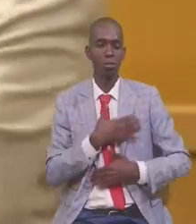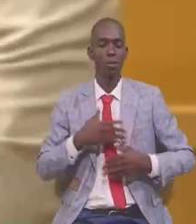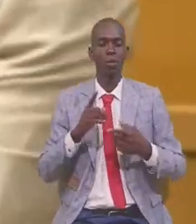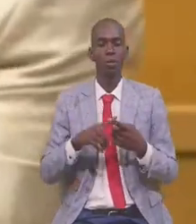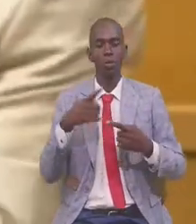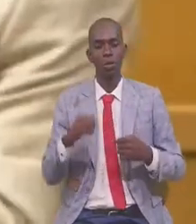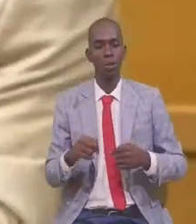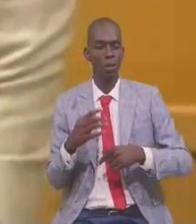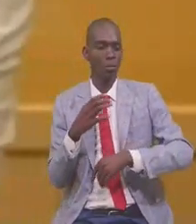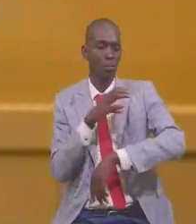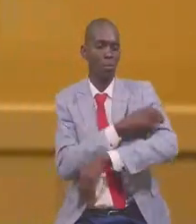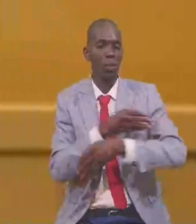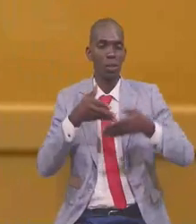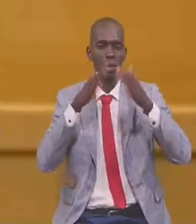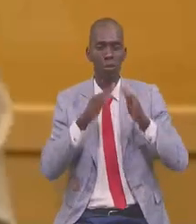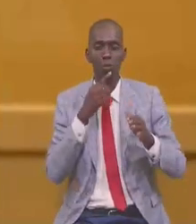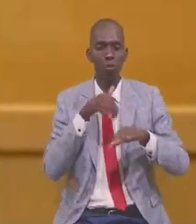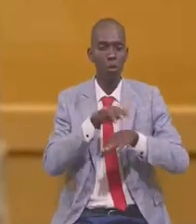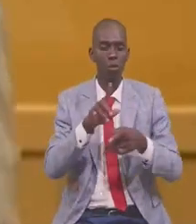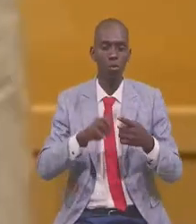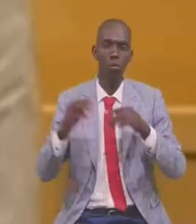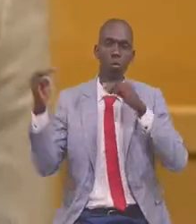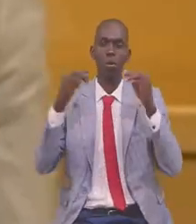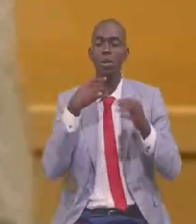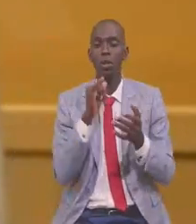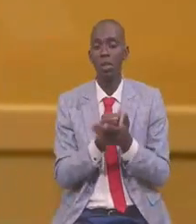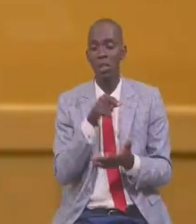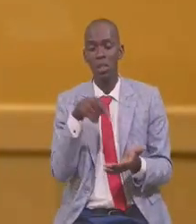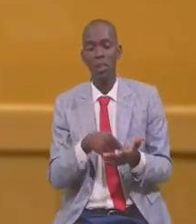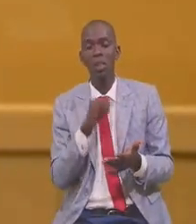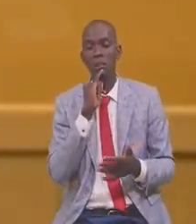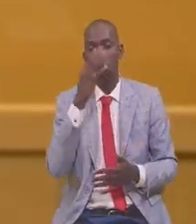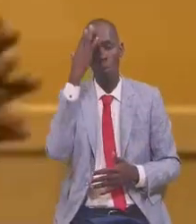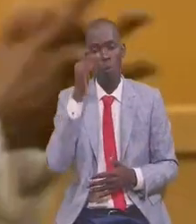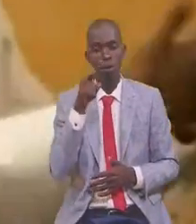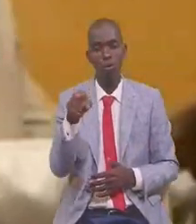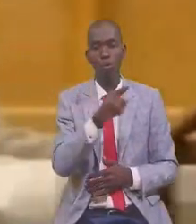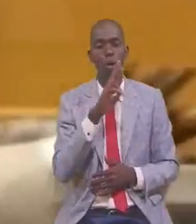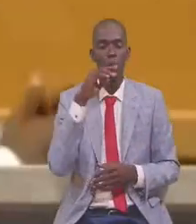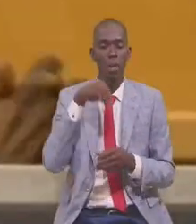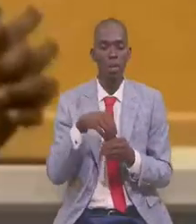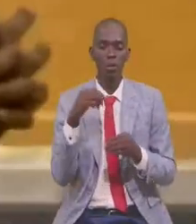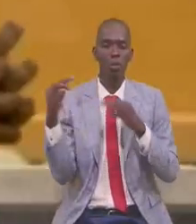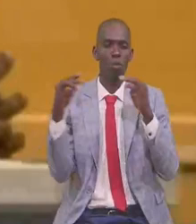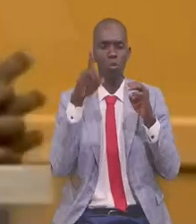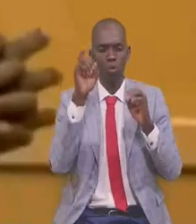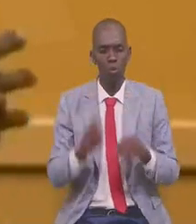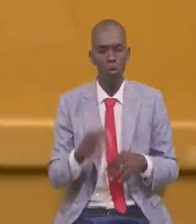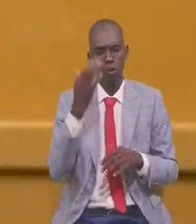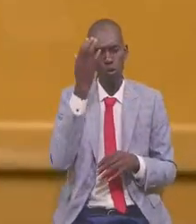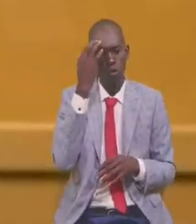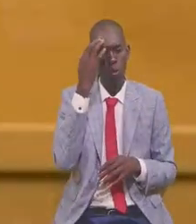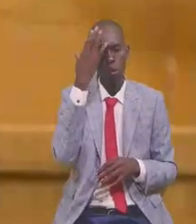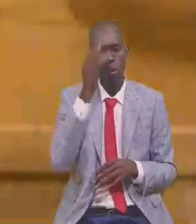bataille et dit, voici pourquoi tu es dans l'armée. Nous devons savoir pourquoi nous sommes dans l'armée